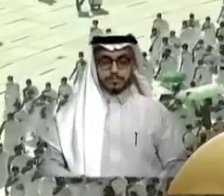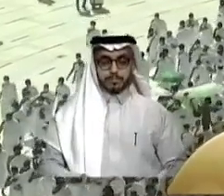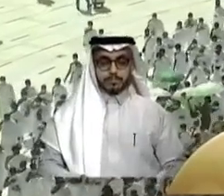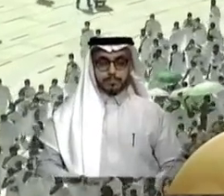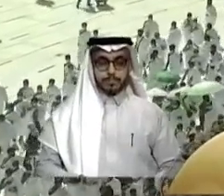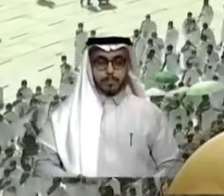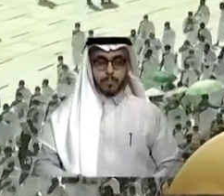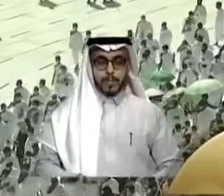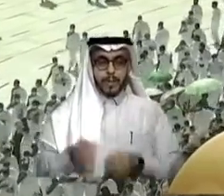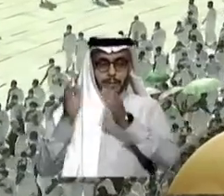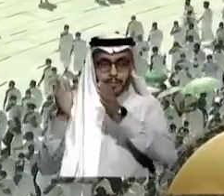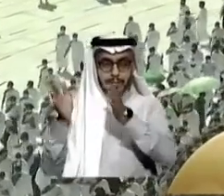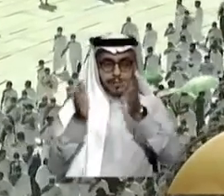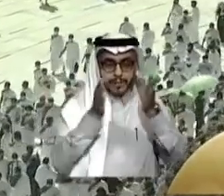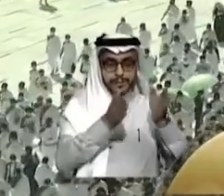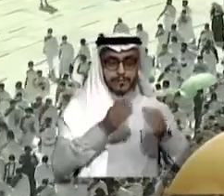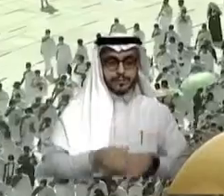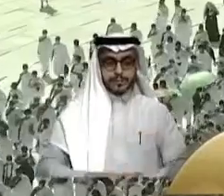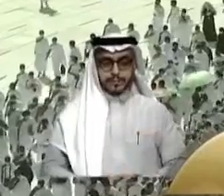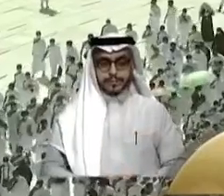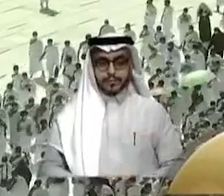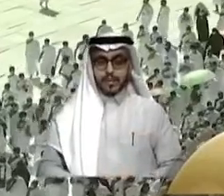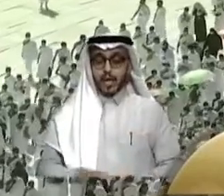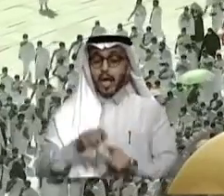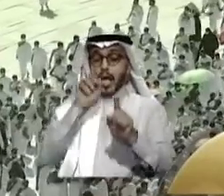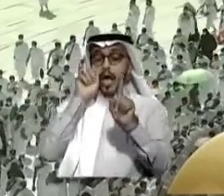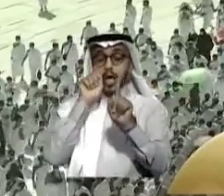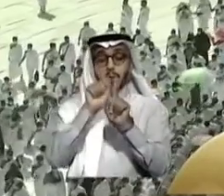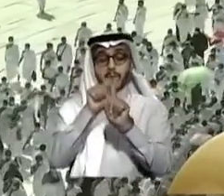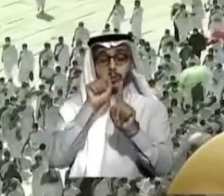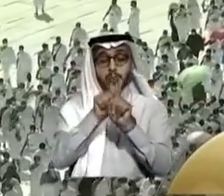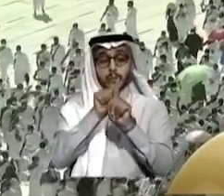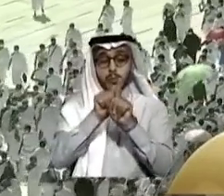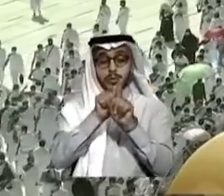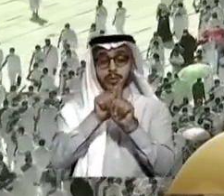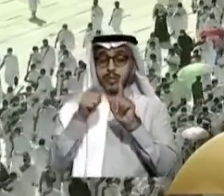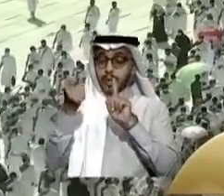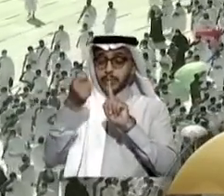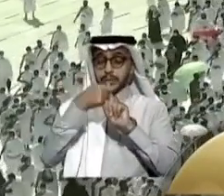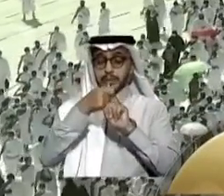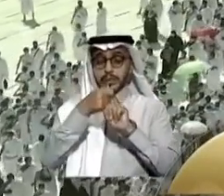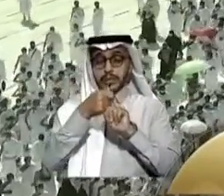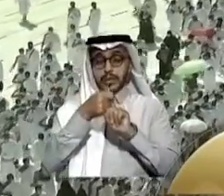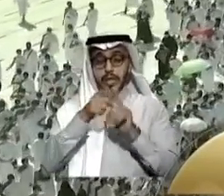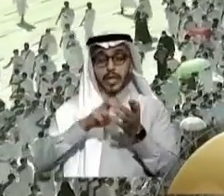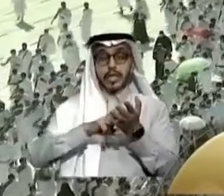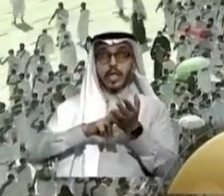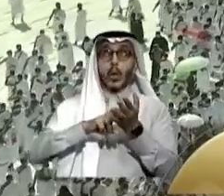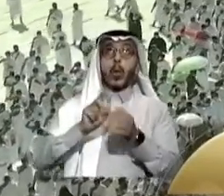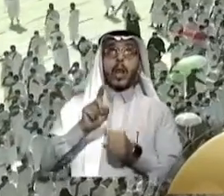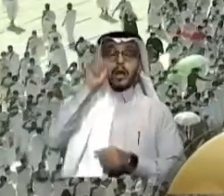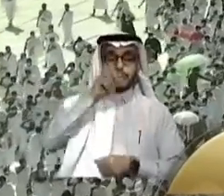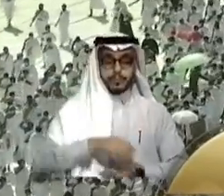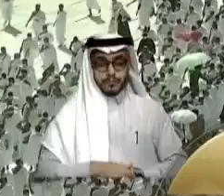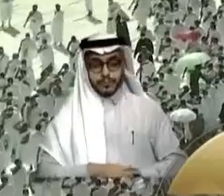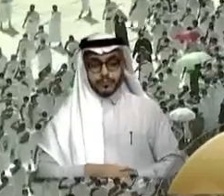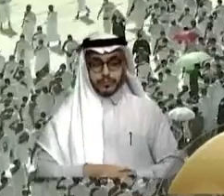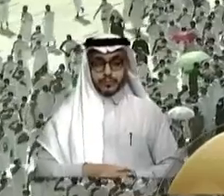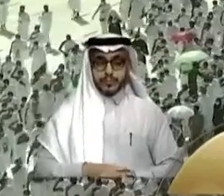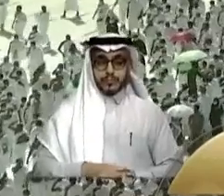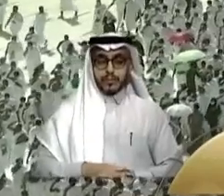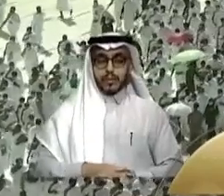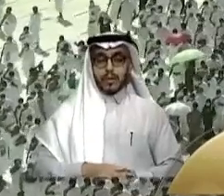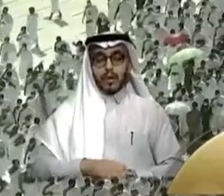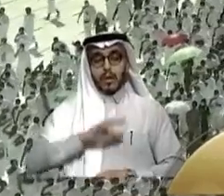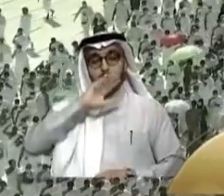ومنواله. أما بعد، فأوصيكم أيها الناس ونفسي بتقوى الله سبحانه،